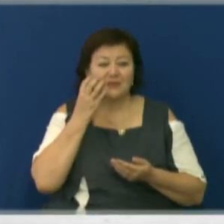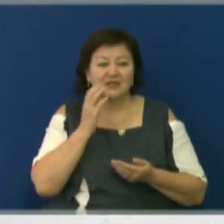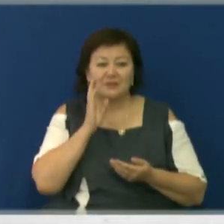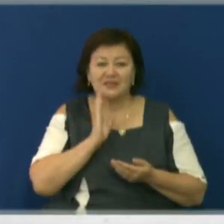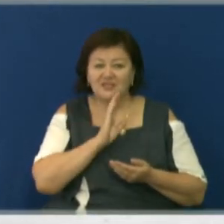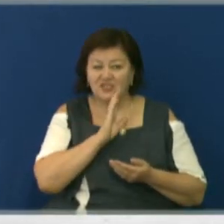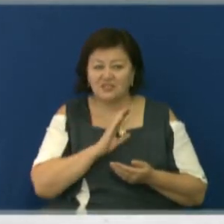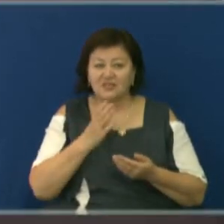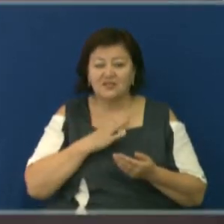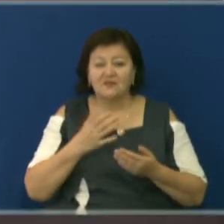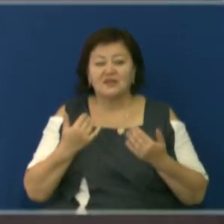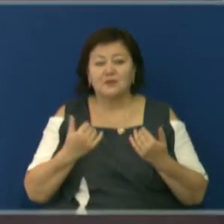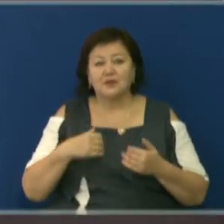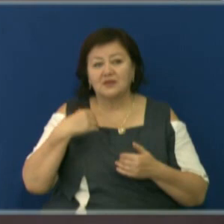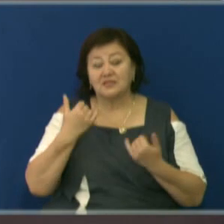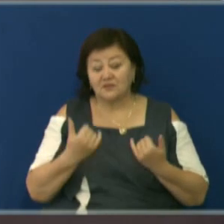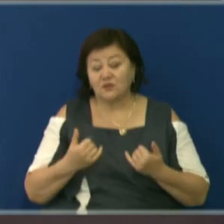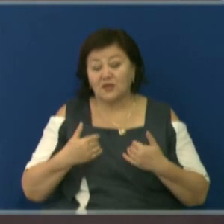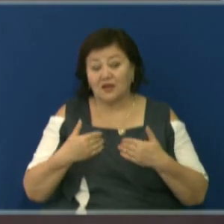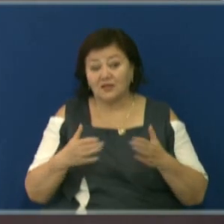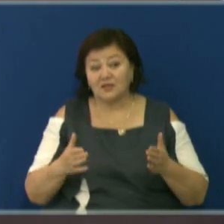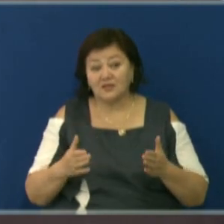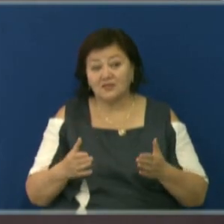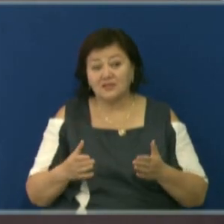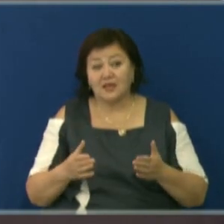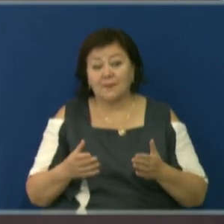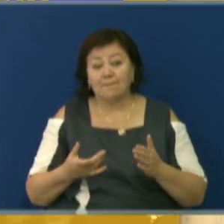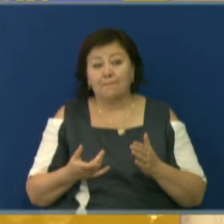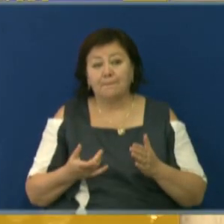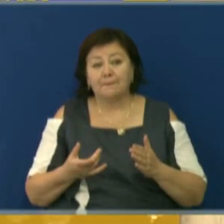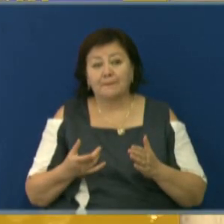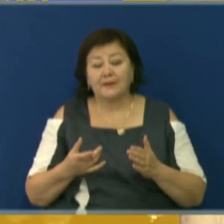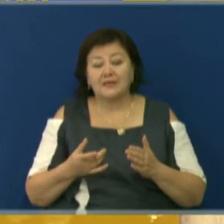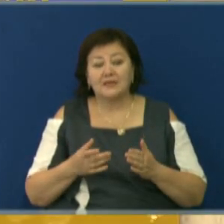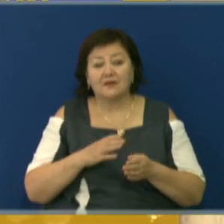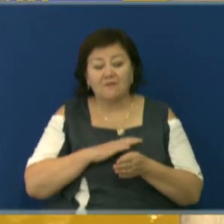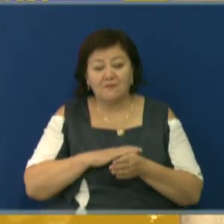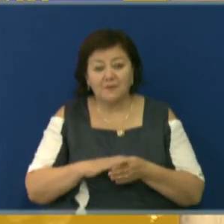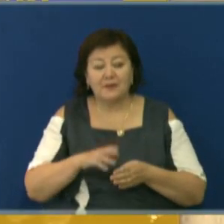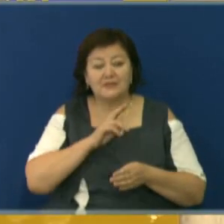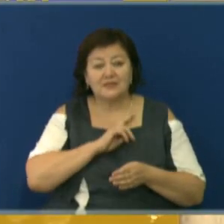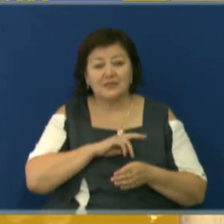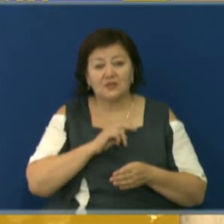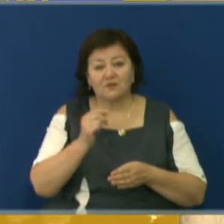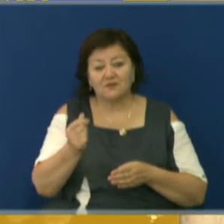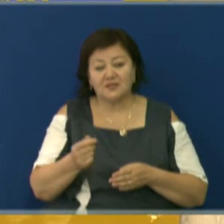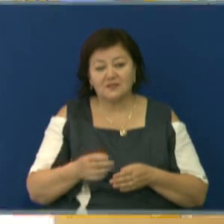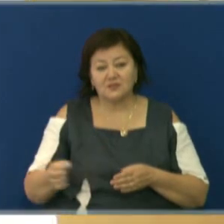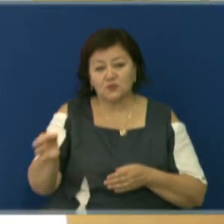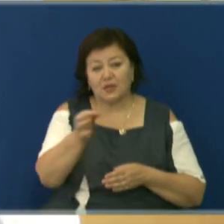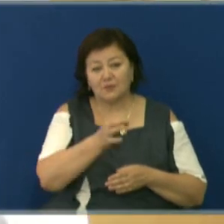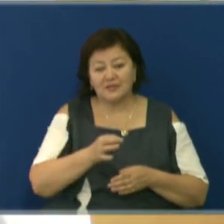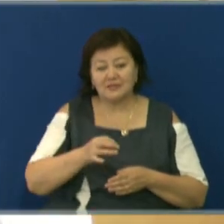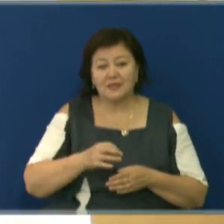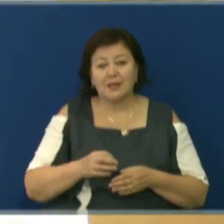капитального ремонта, здание открыло свои двери для рожениц. Проект реализован в рамках программы «Дорожная карта», финансируемой областным акиматом.